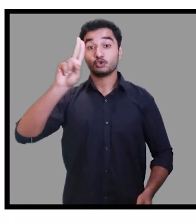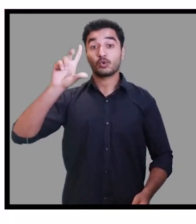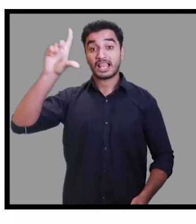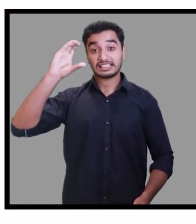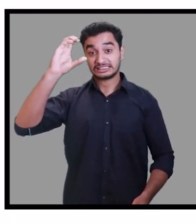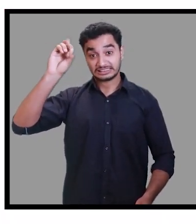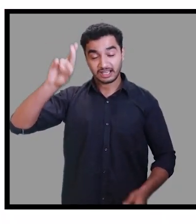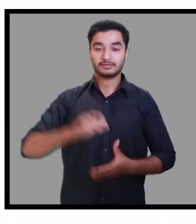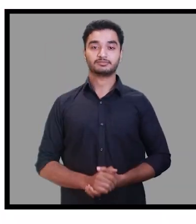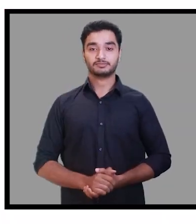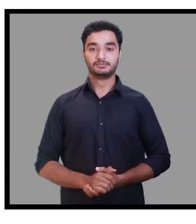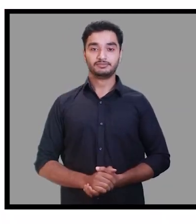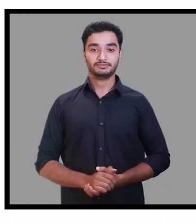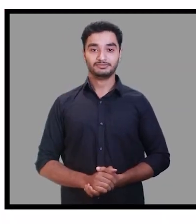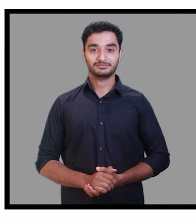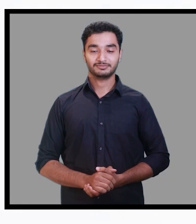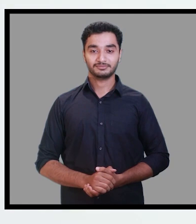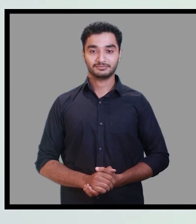ہے۔